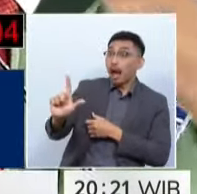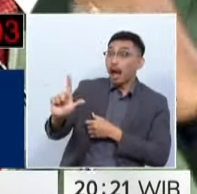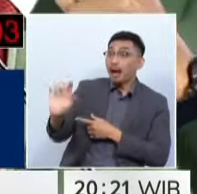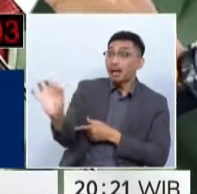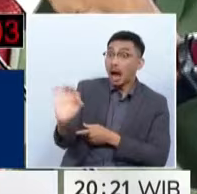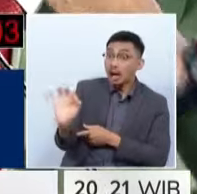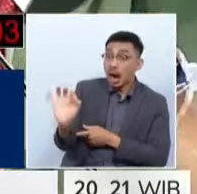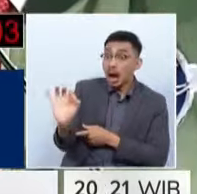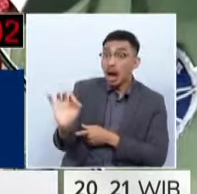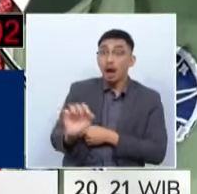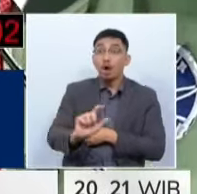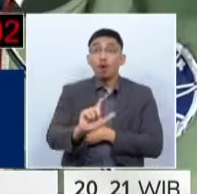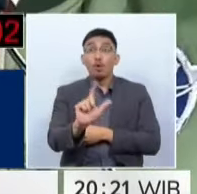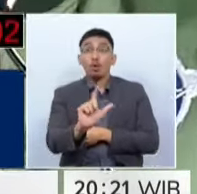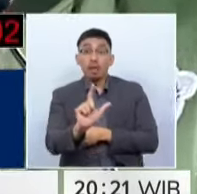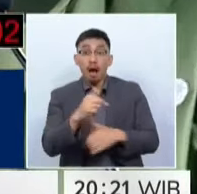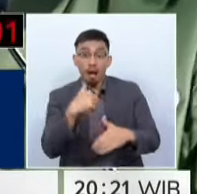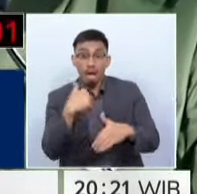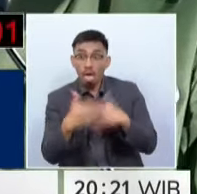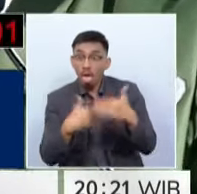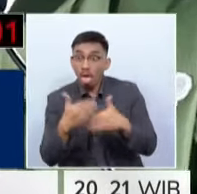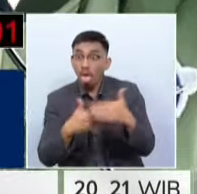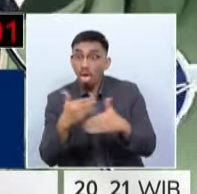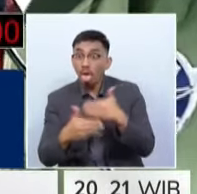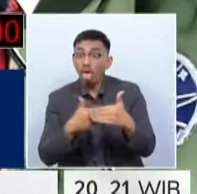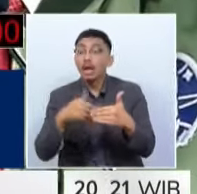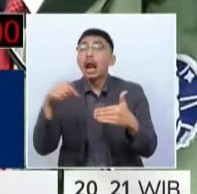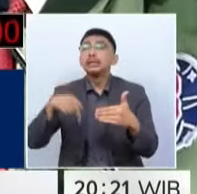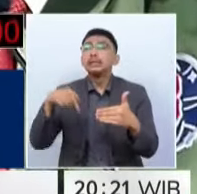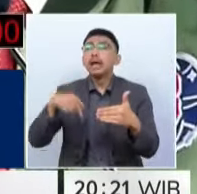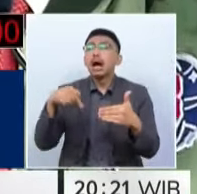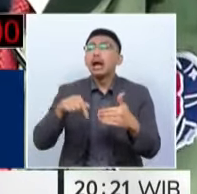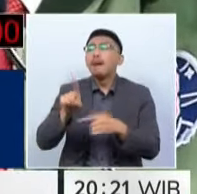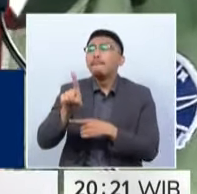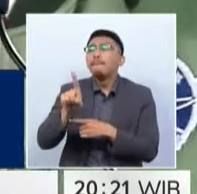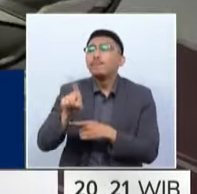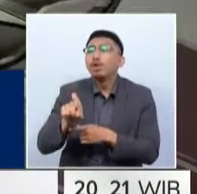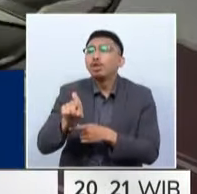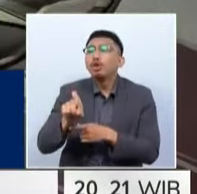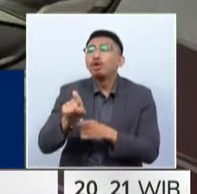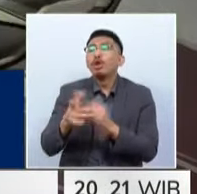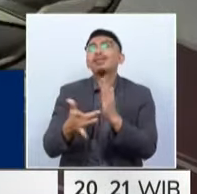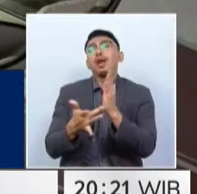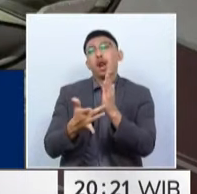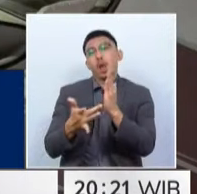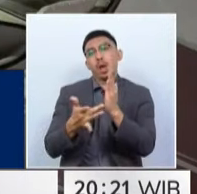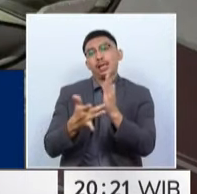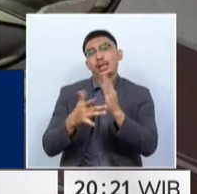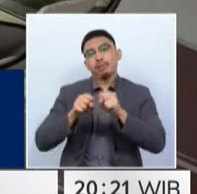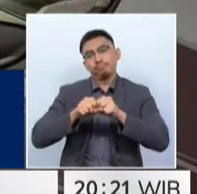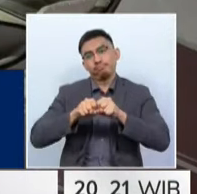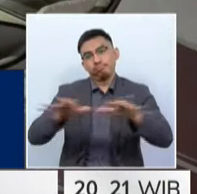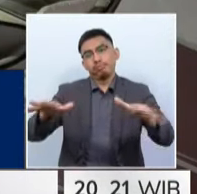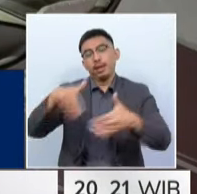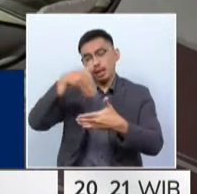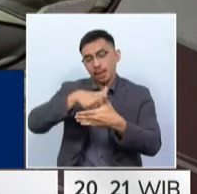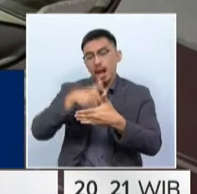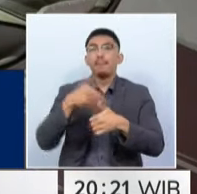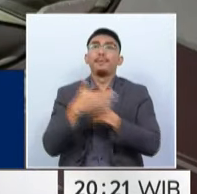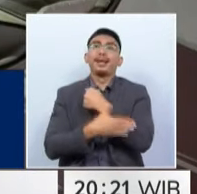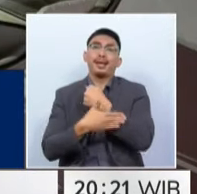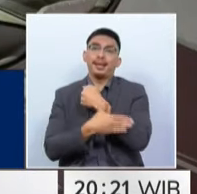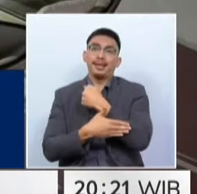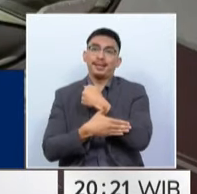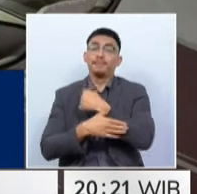betul-betul kita lakukan transfer of technologi dari dalam negeri baik waktu sudah habis mohon mohon